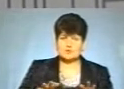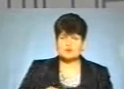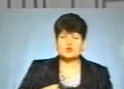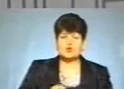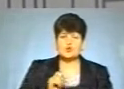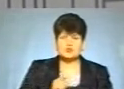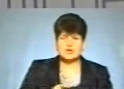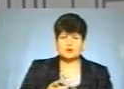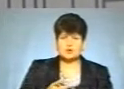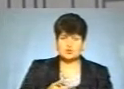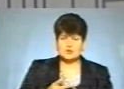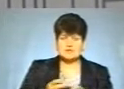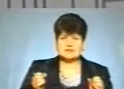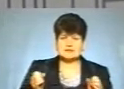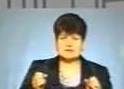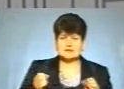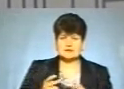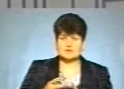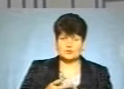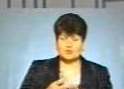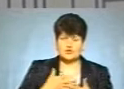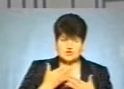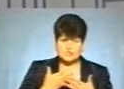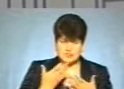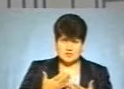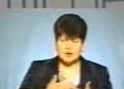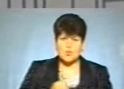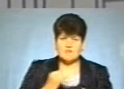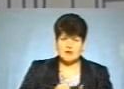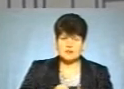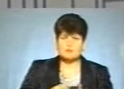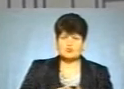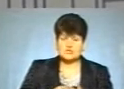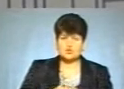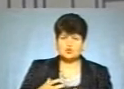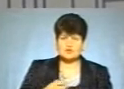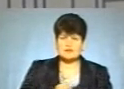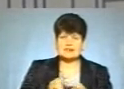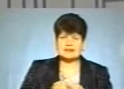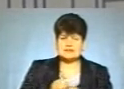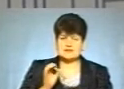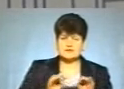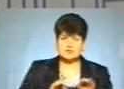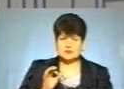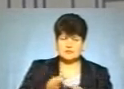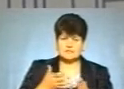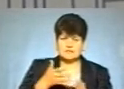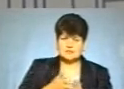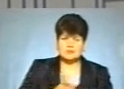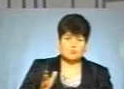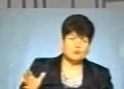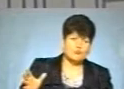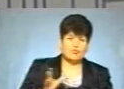доручає до другого читання ухвалення бюджету скоротити на 10% видатки по